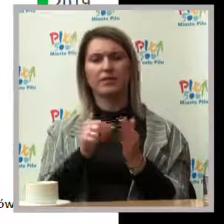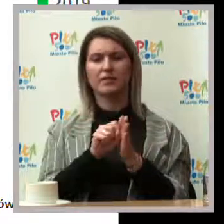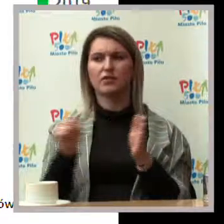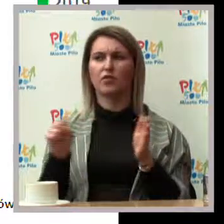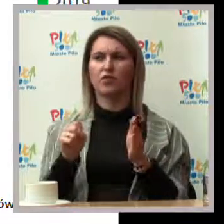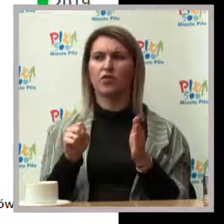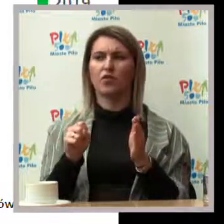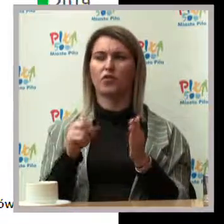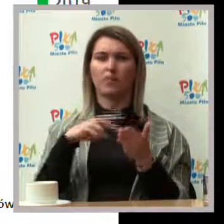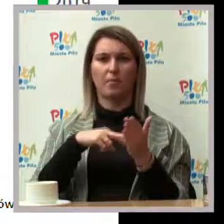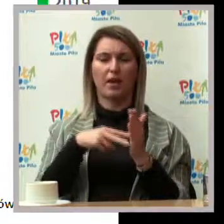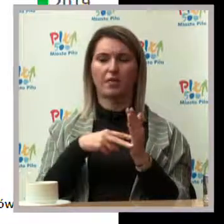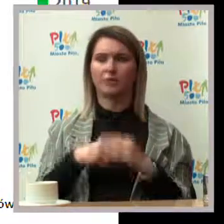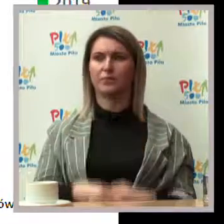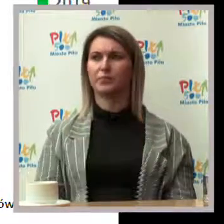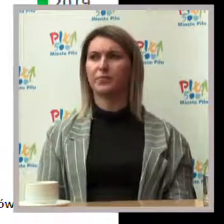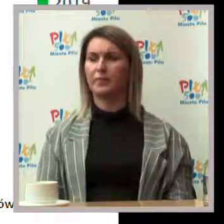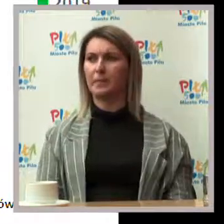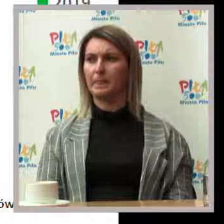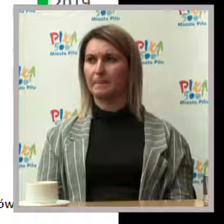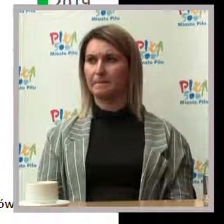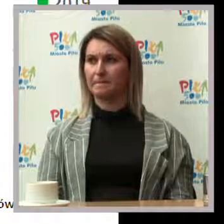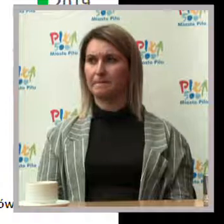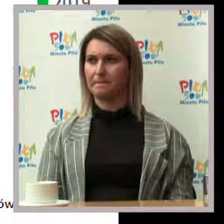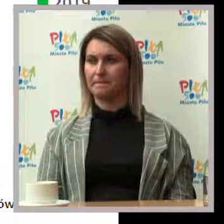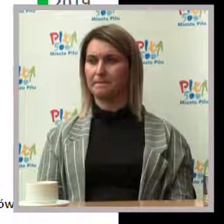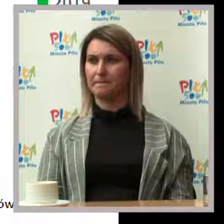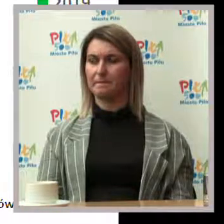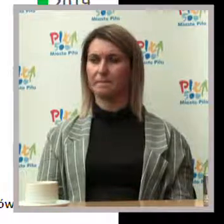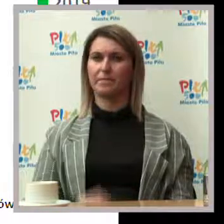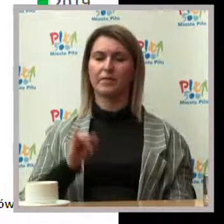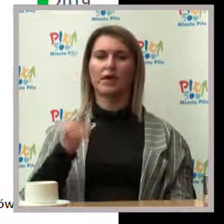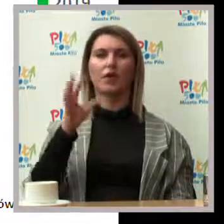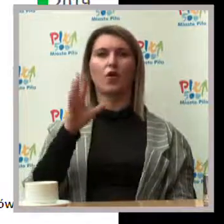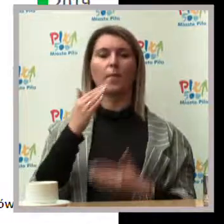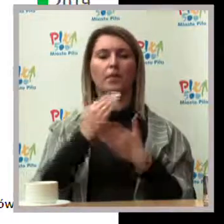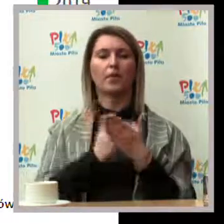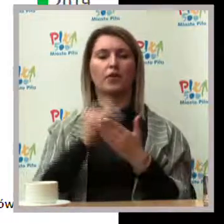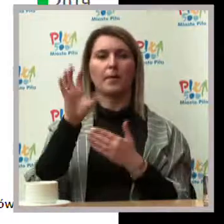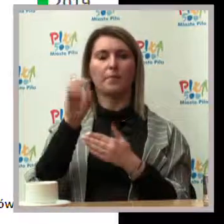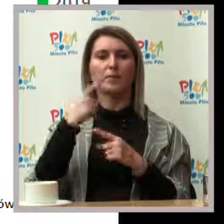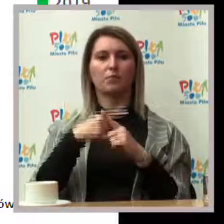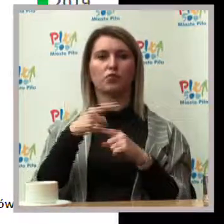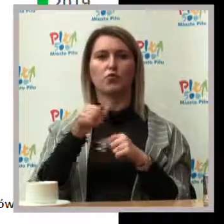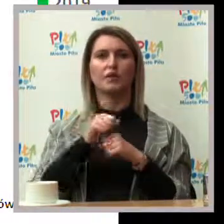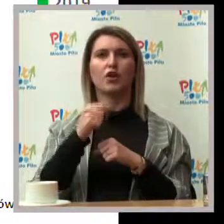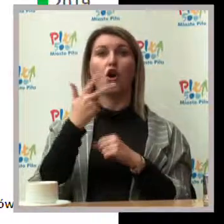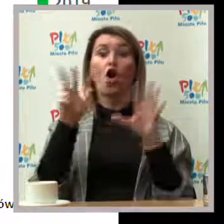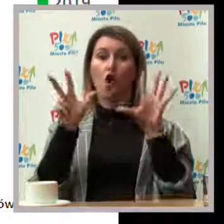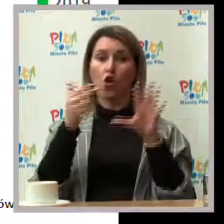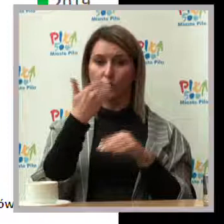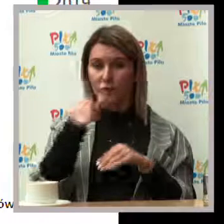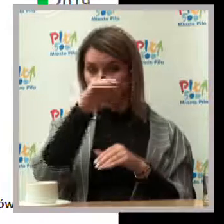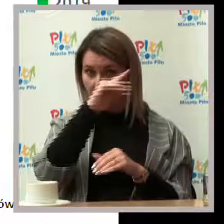mniejszą kwotę planu na wydatki związane ze świadczeniem w ramach programu 500+. Jest to kwota ponad 8 milionów złotych mniejsza niż rok